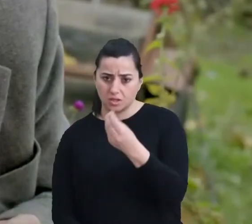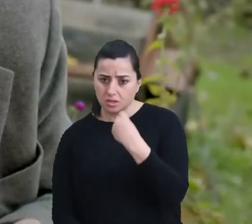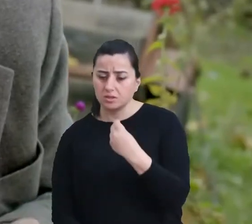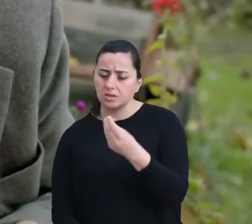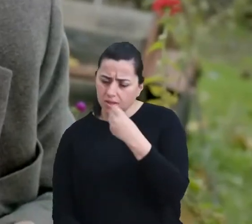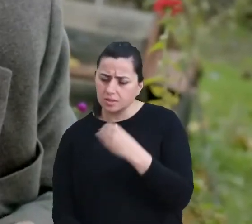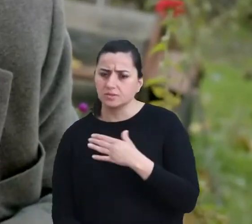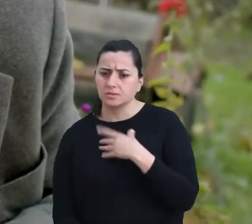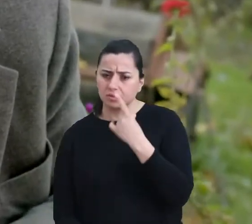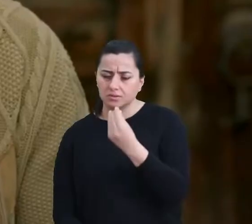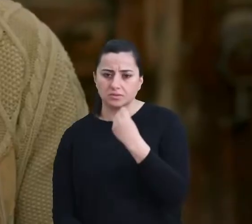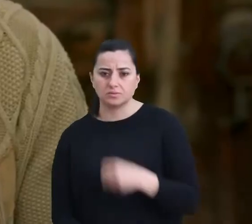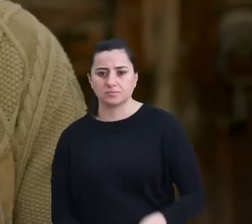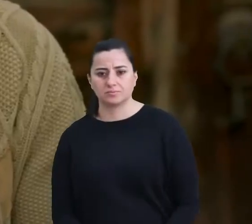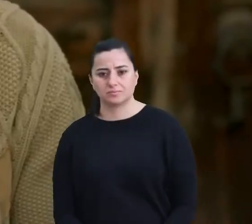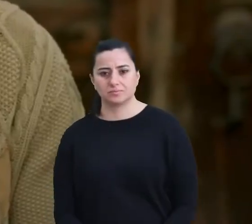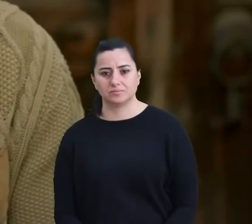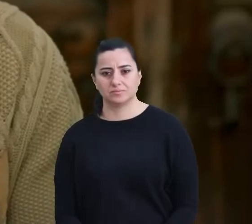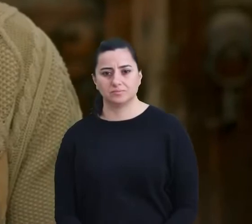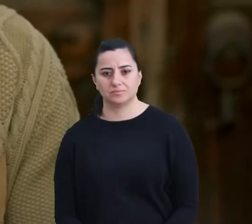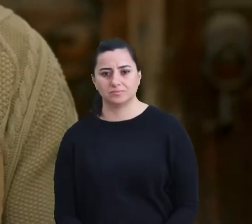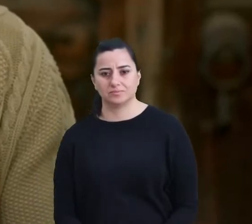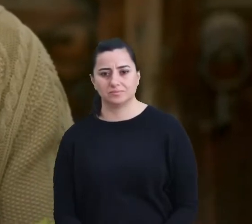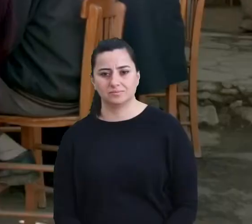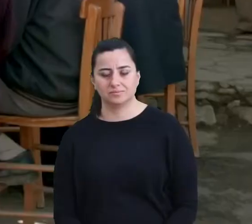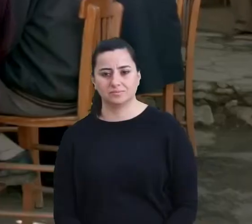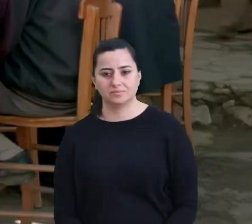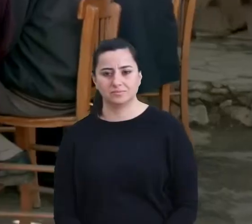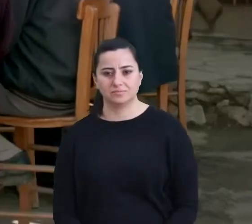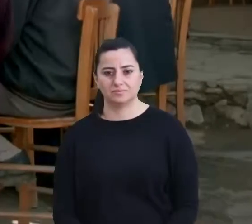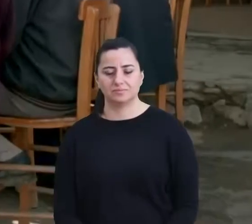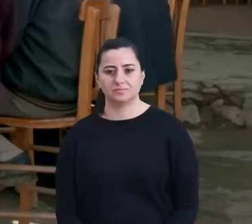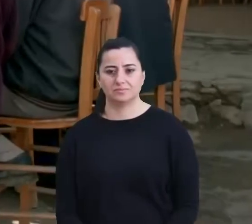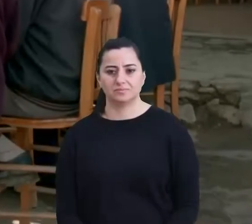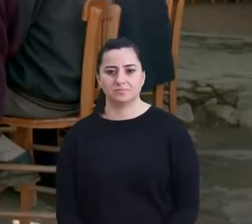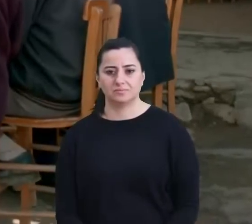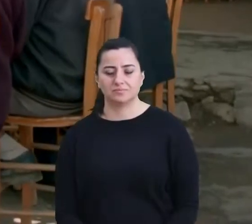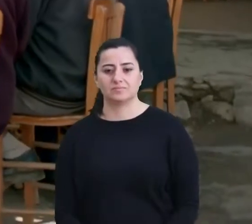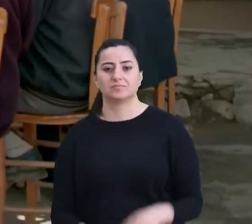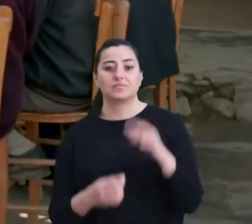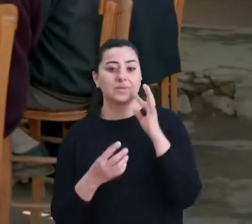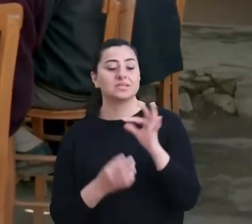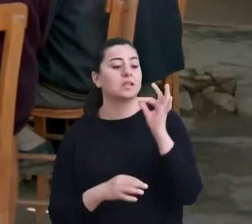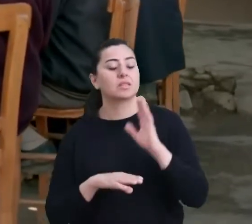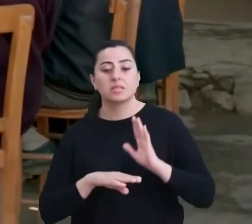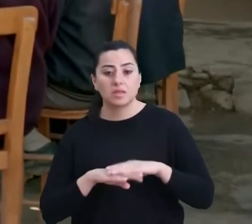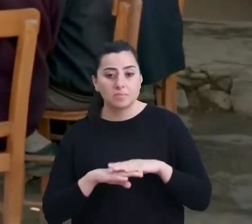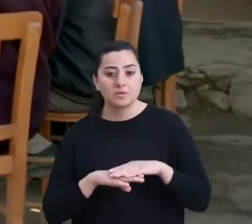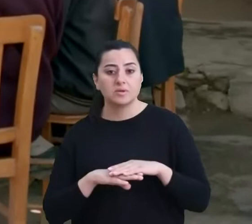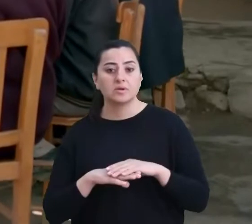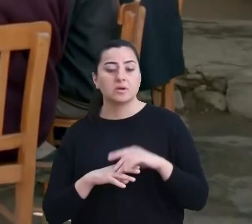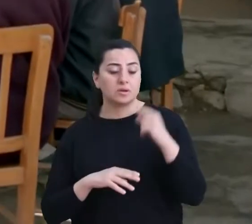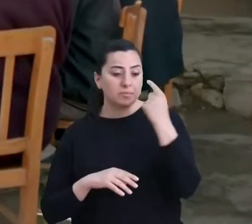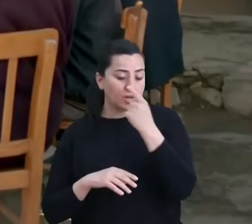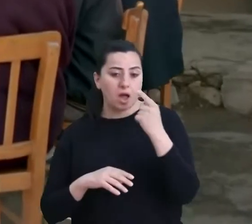Yeğenim iyi, tatlı tatlı iyi. İnsan ne yapacak, edecek?